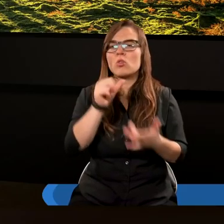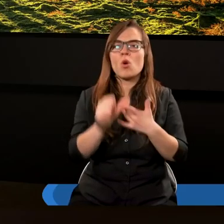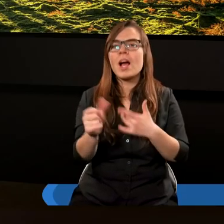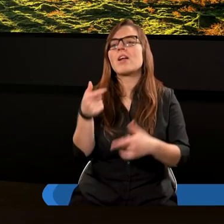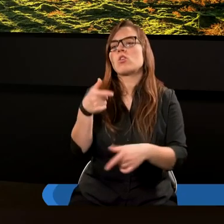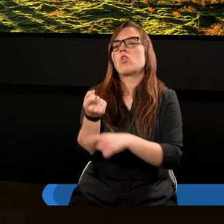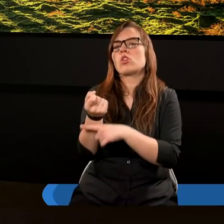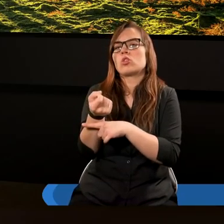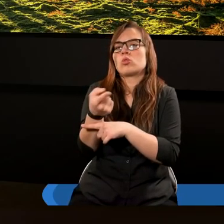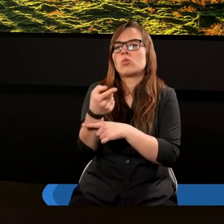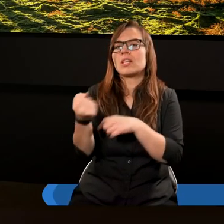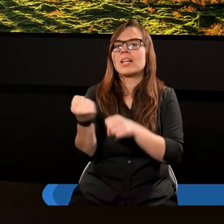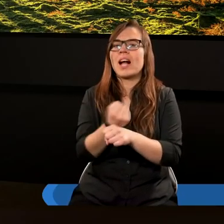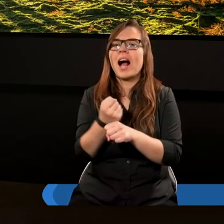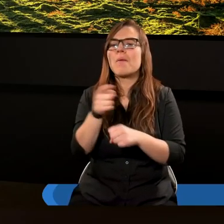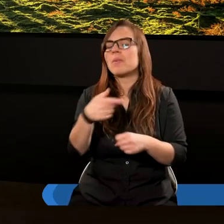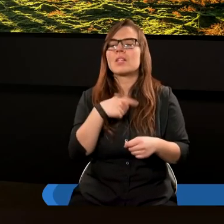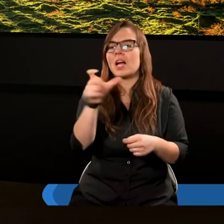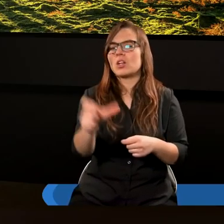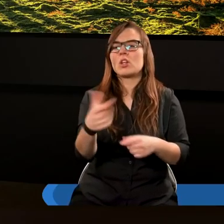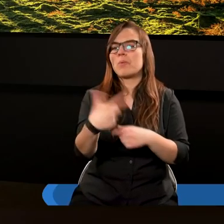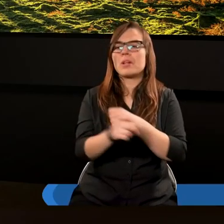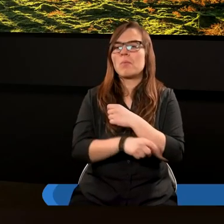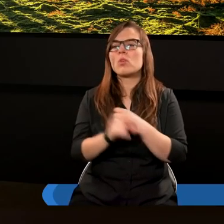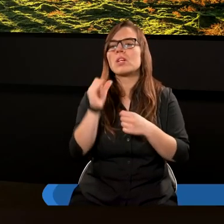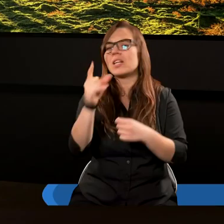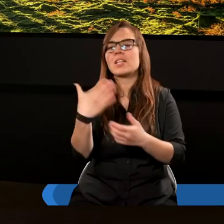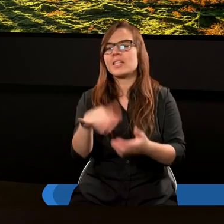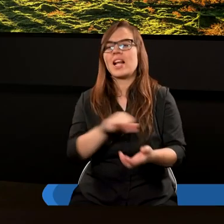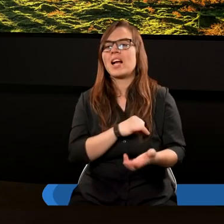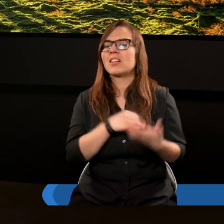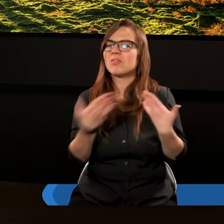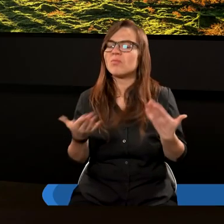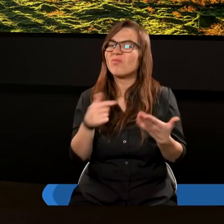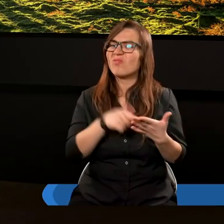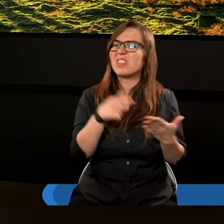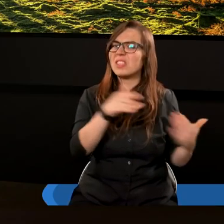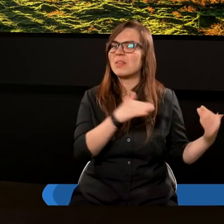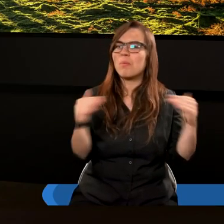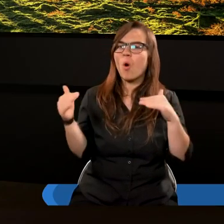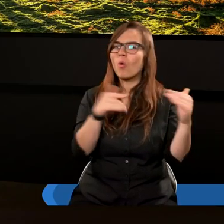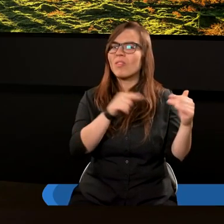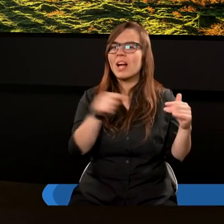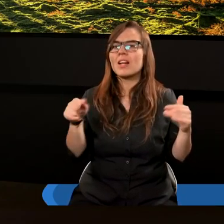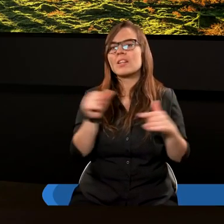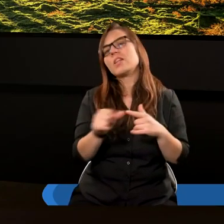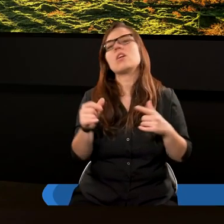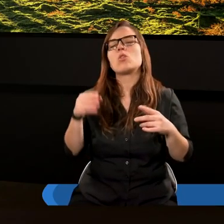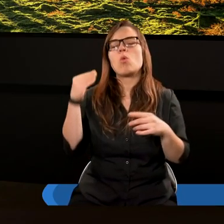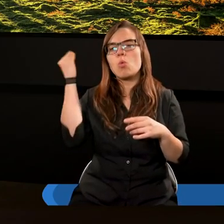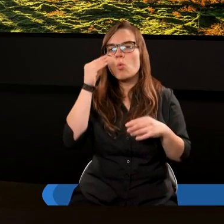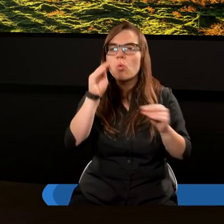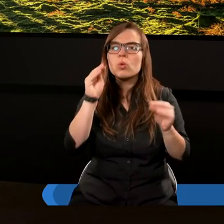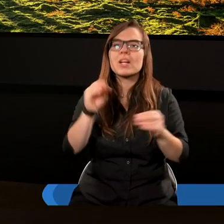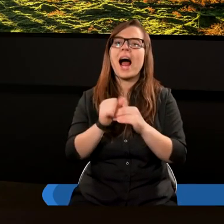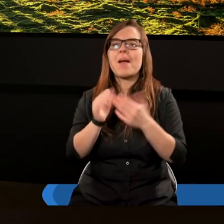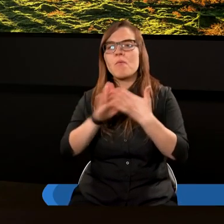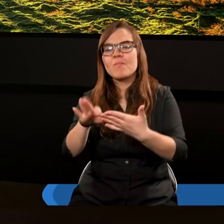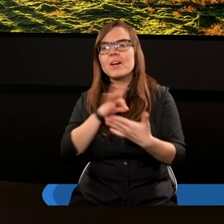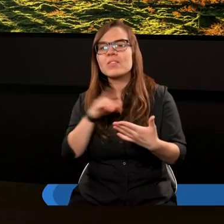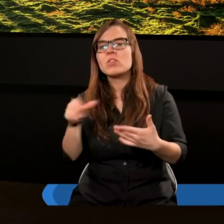rzuci kamień, ja ciebie nie potępiem, idź już nie grzesz. Jezus, który uczy, aby wybaczać swoim wrogom,